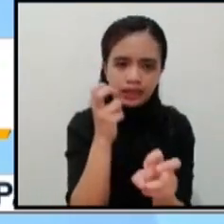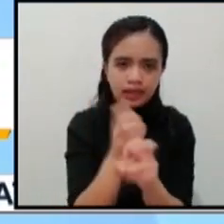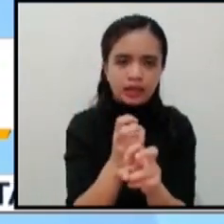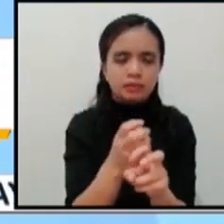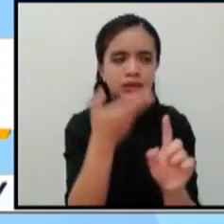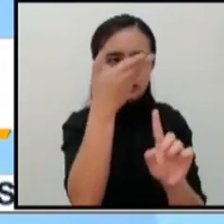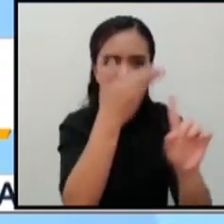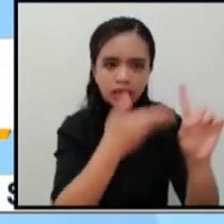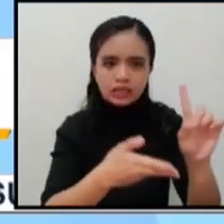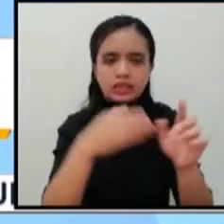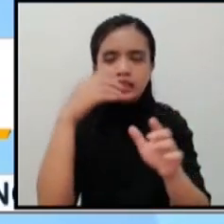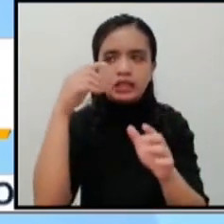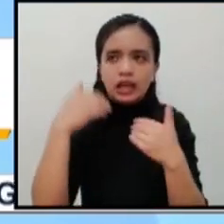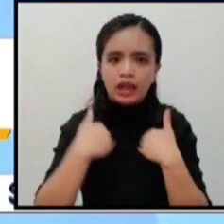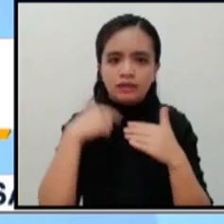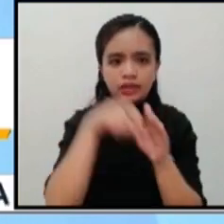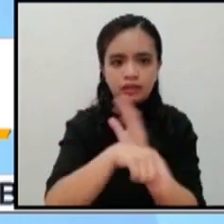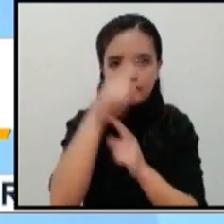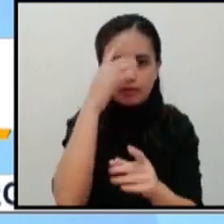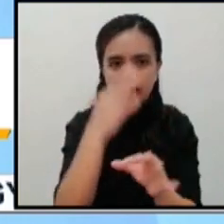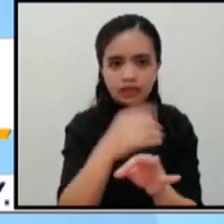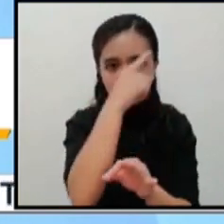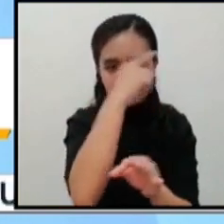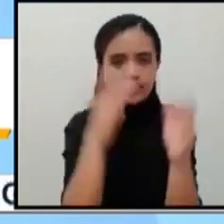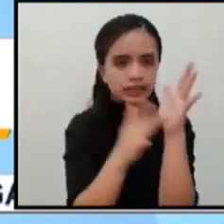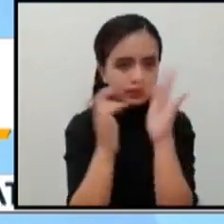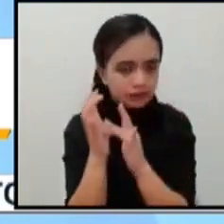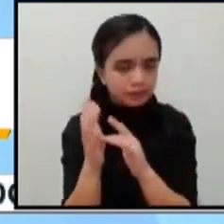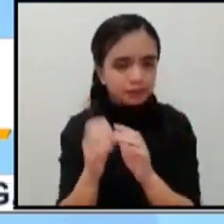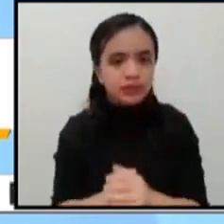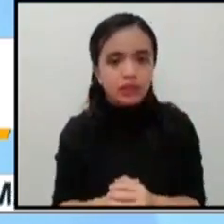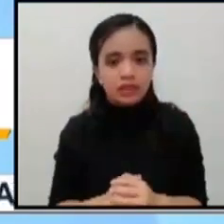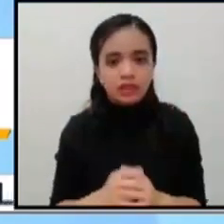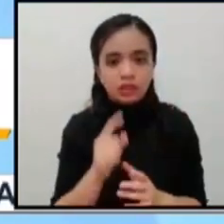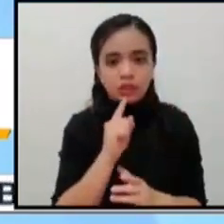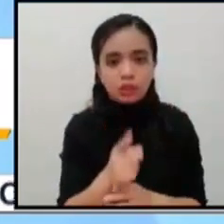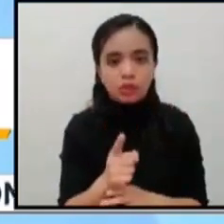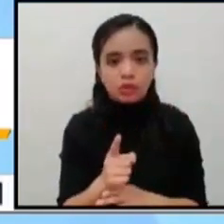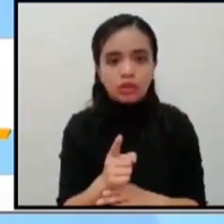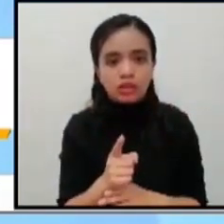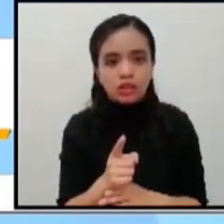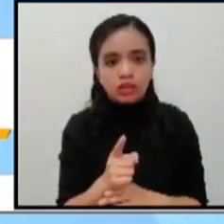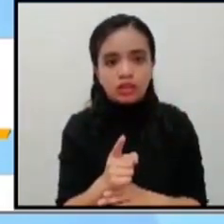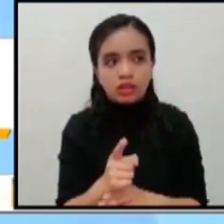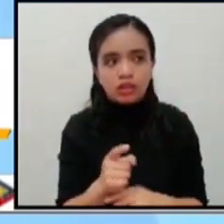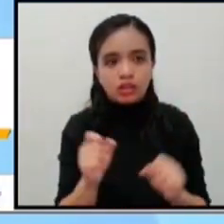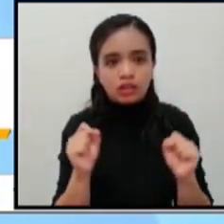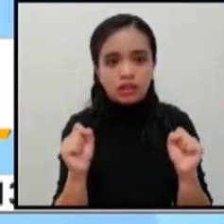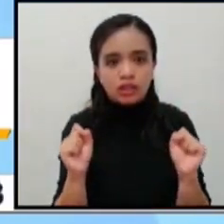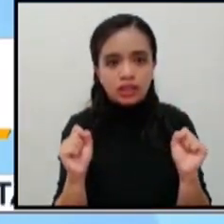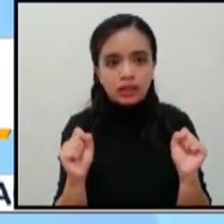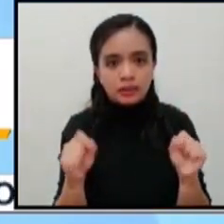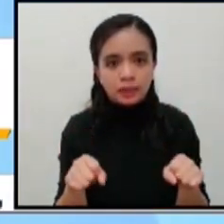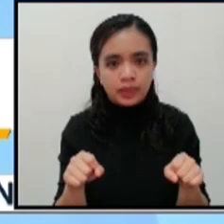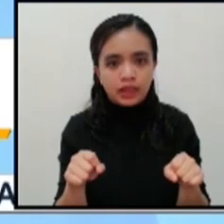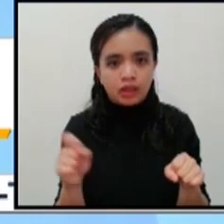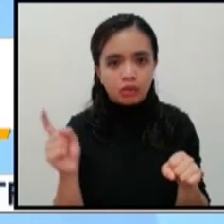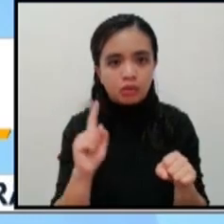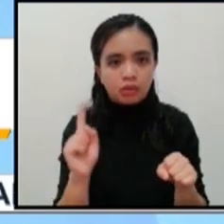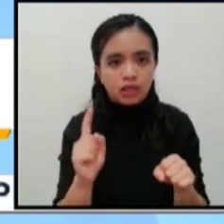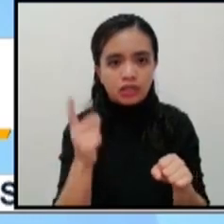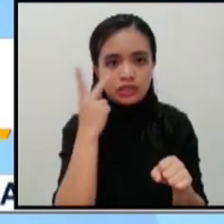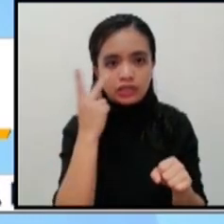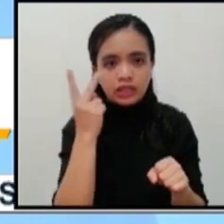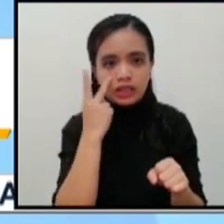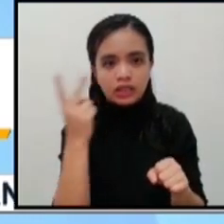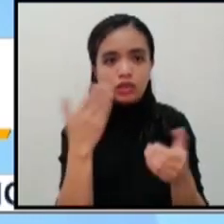poong Jesus Nazareno. Kaya makikita po talaga dito, mas makaka-relate yung mga tao sa panibagong karakter